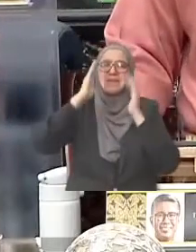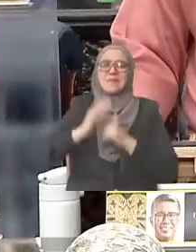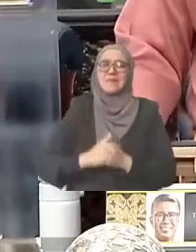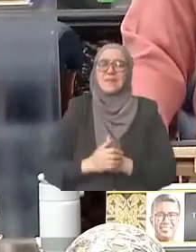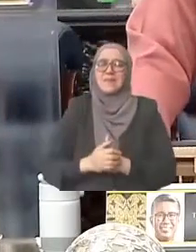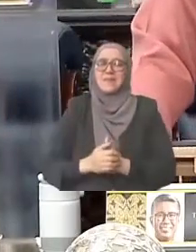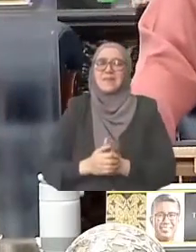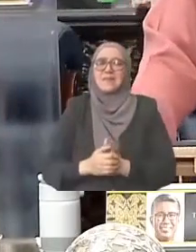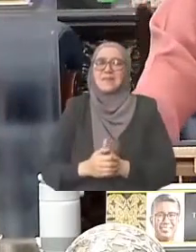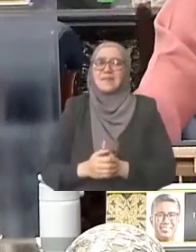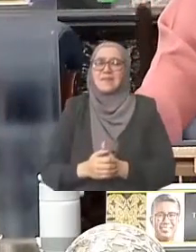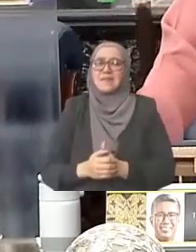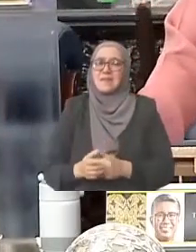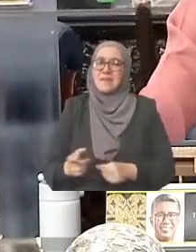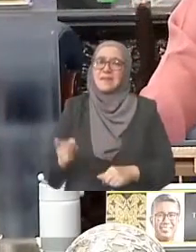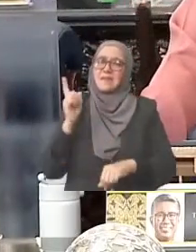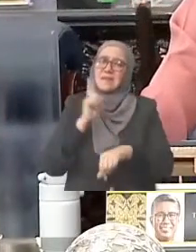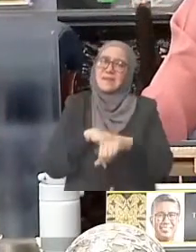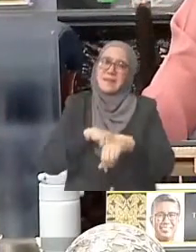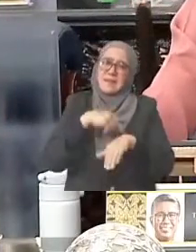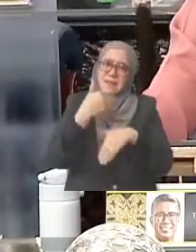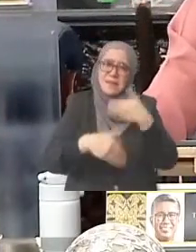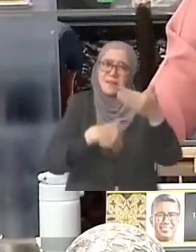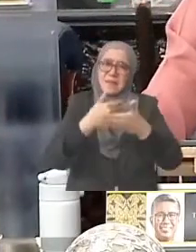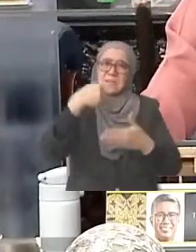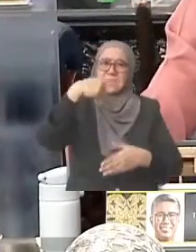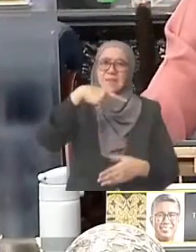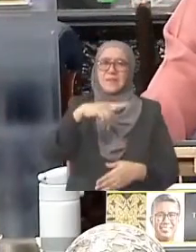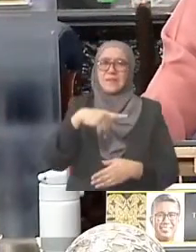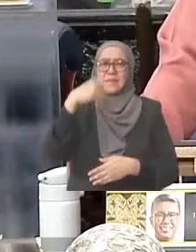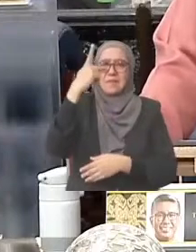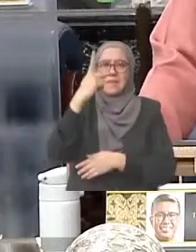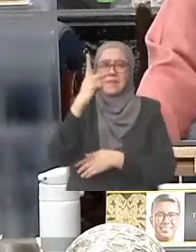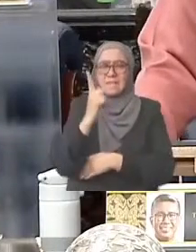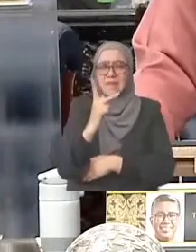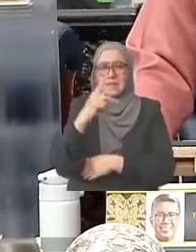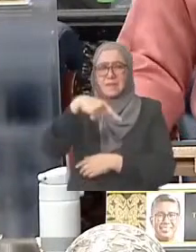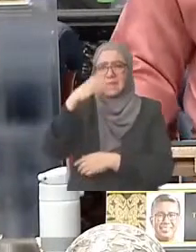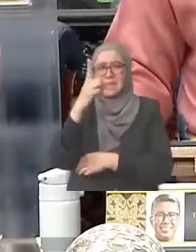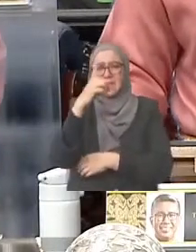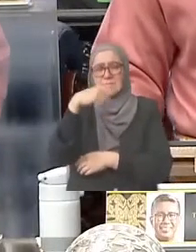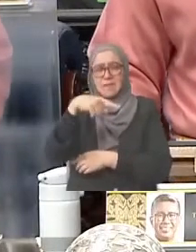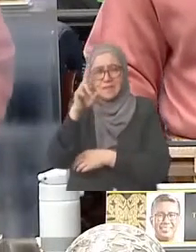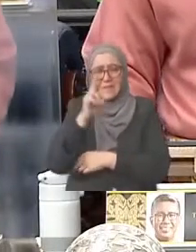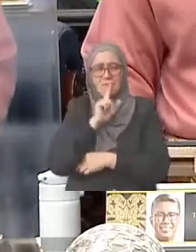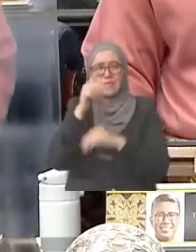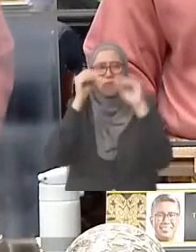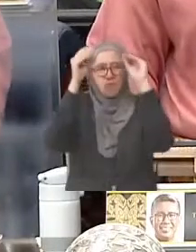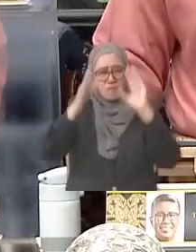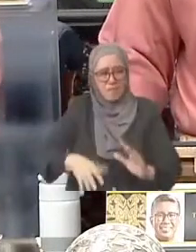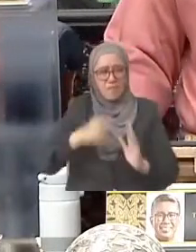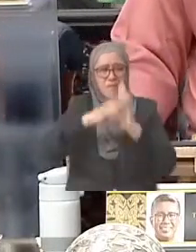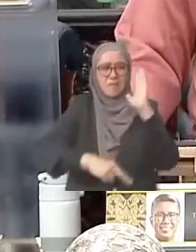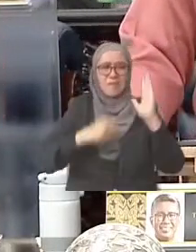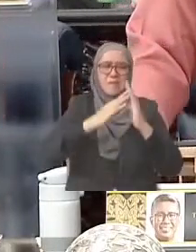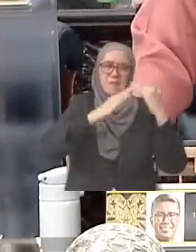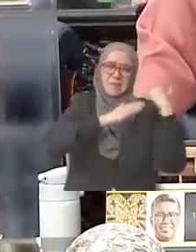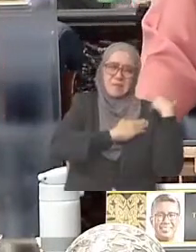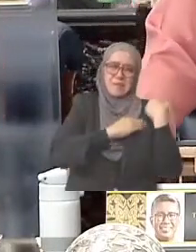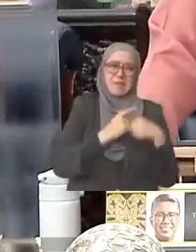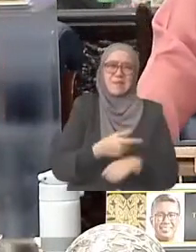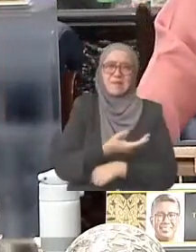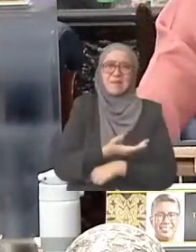Hai sewaktu-waktu pelaksanaan pgpr para guru memainkan peranan mereka dalam memastikan Setiap anak murid tidak kecil